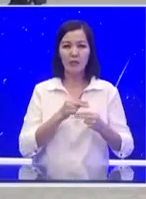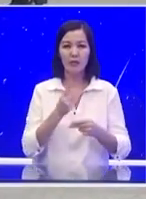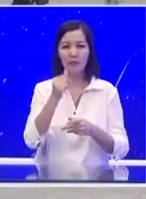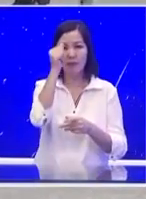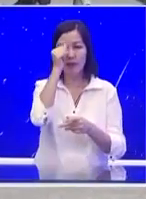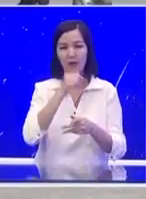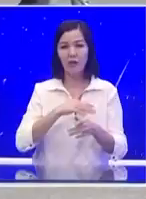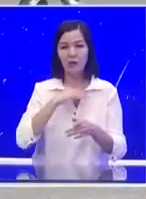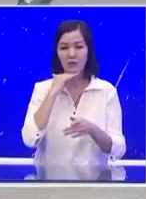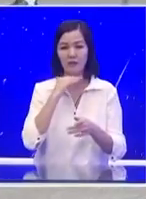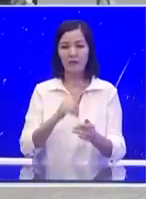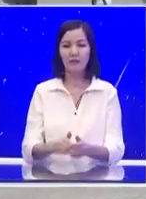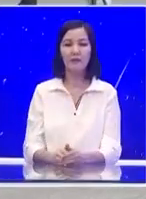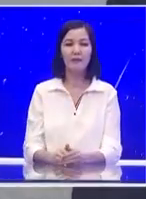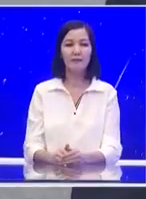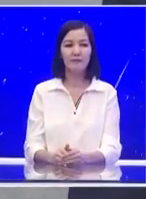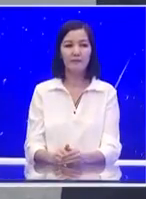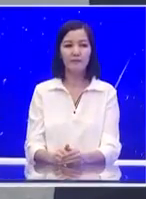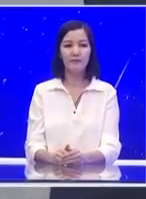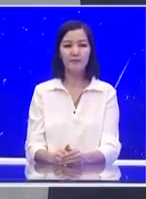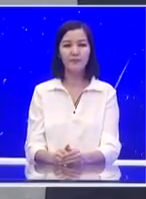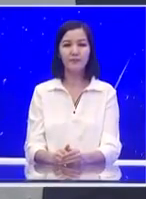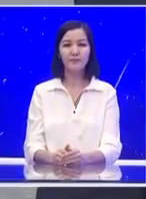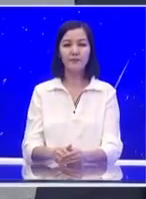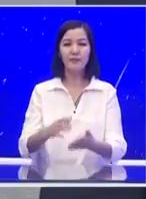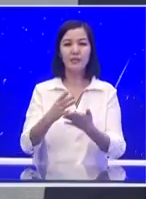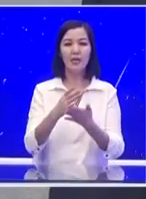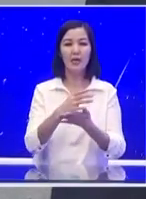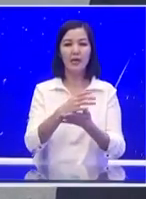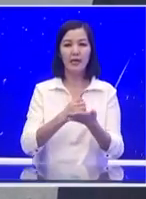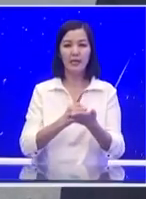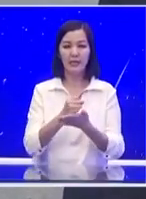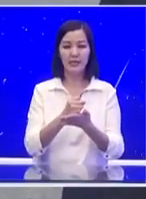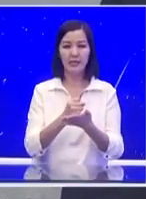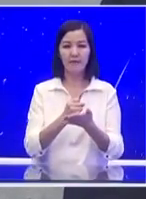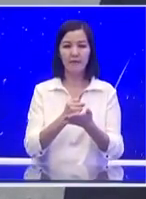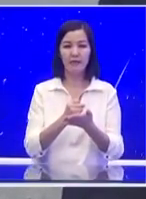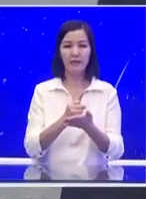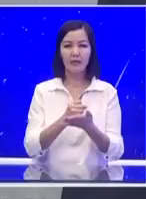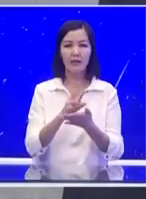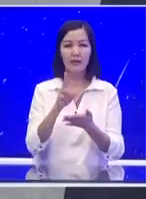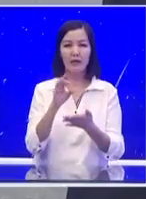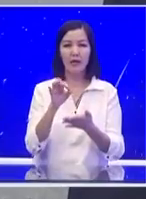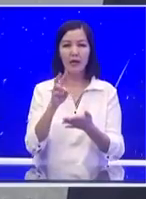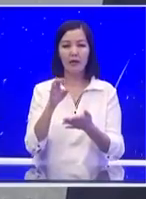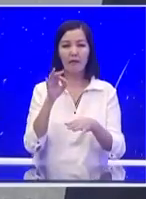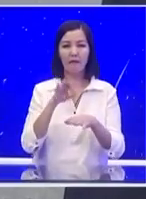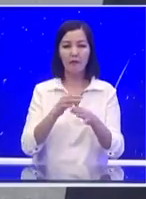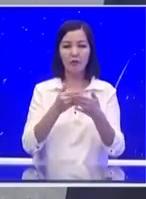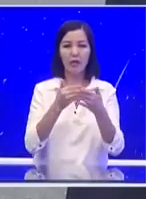айға жеткілікті, дейді мамандар. Аудандық резерв қордан коронавирус жұмыстарын алдын алу